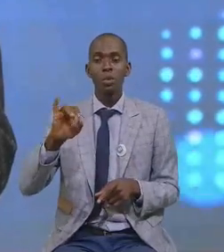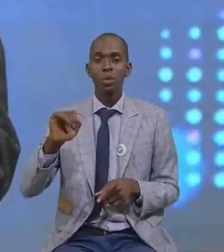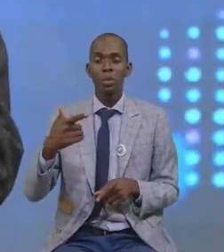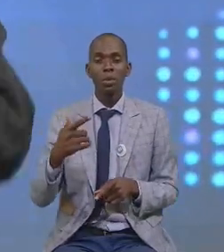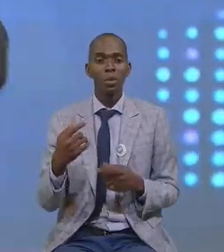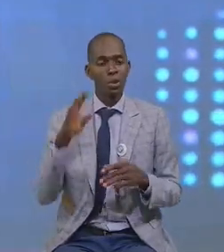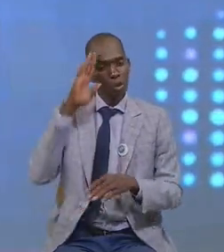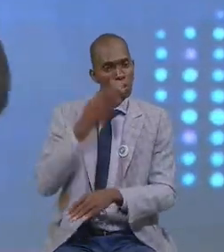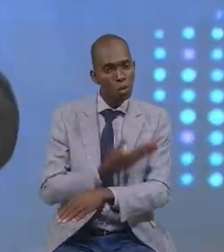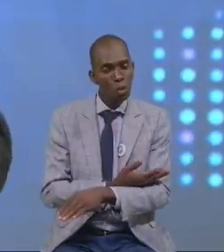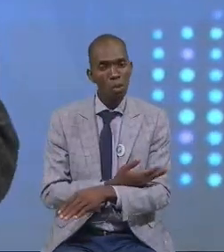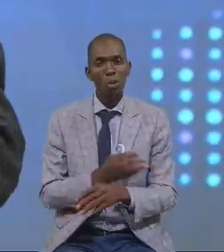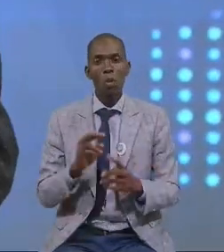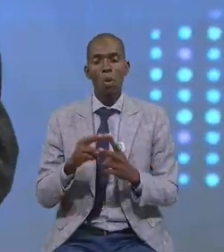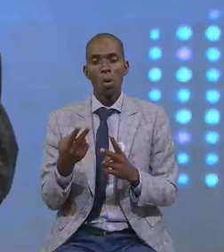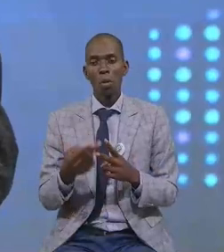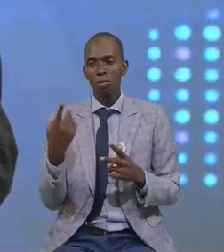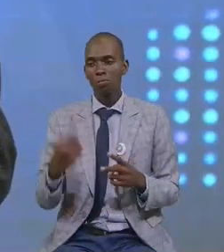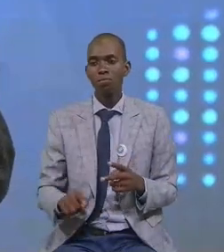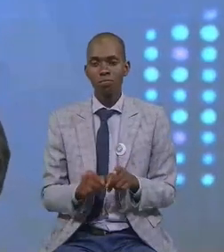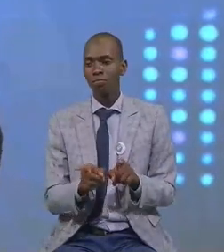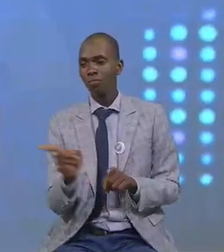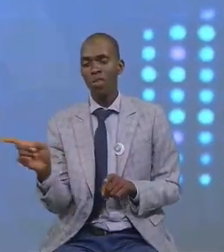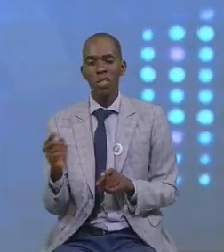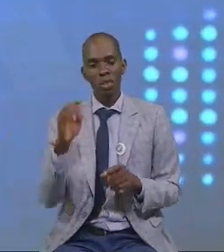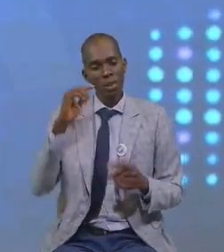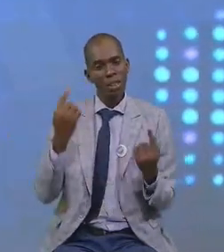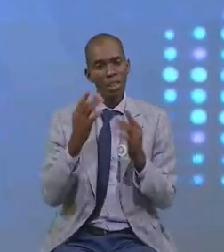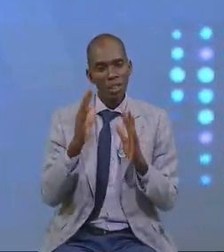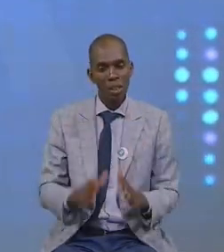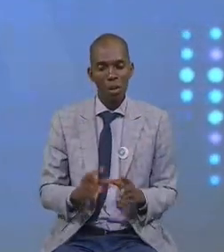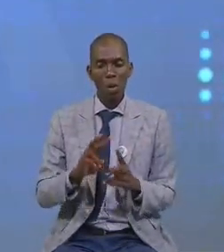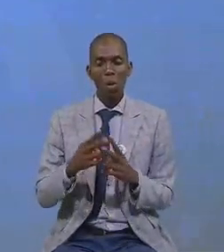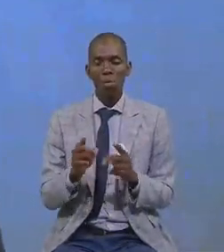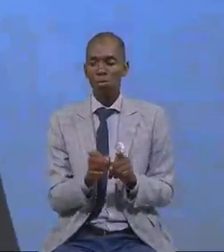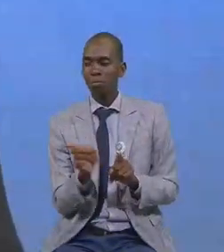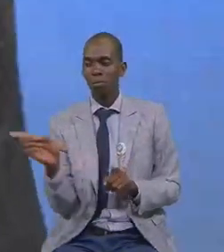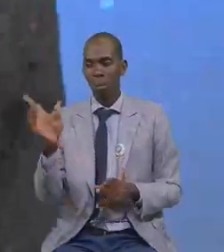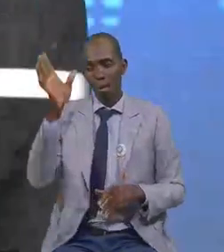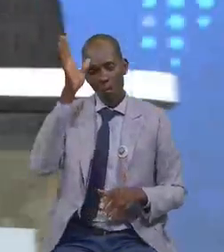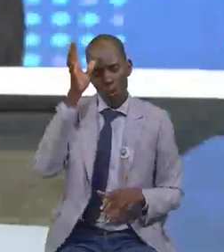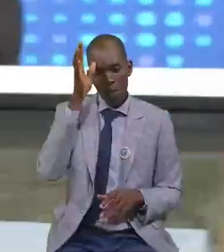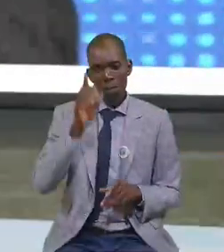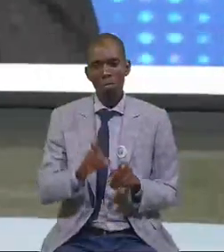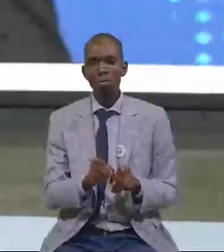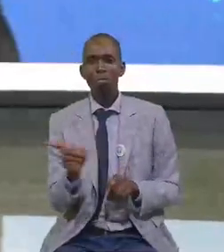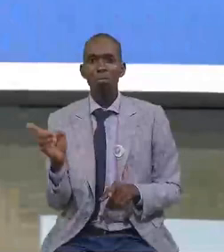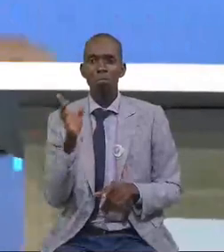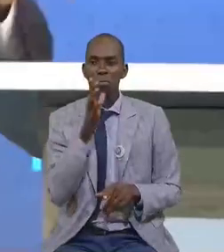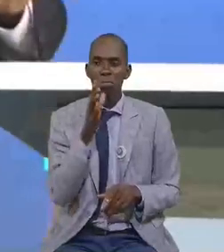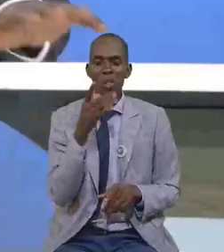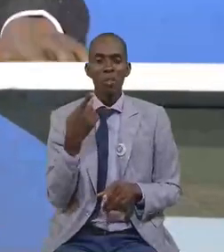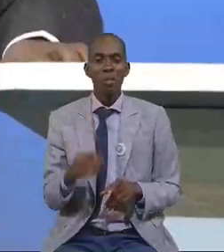pécheur prodigue, en tant que père prodigue, en tant que mère prodigue perdue, en tant